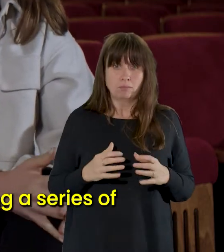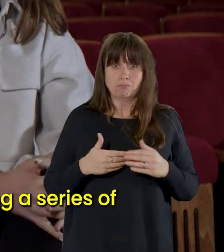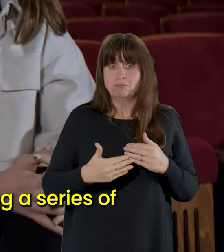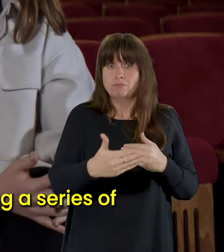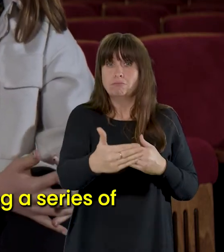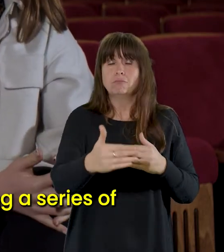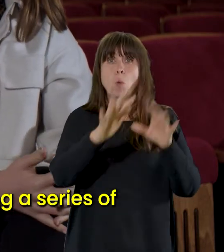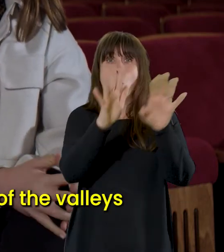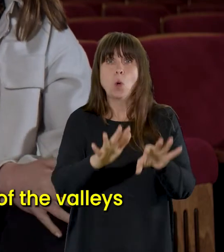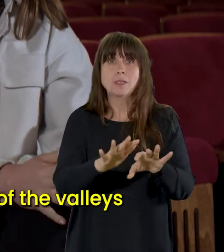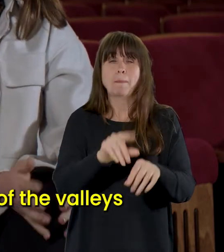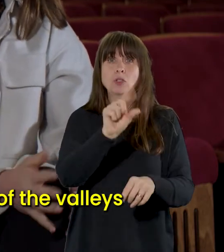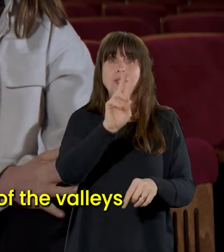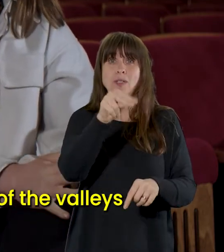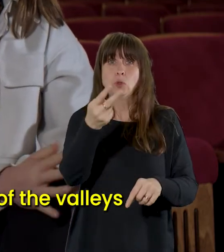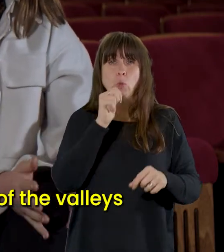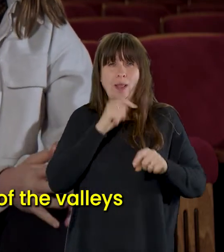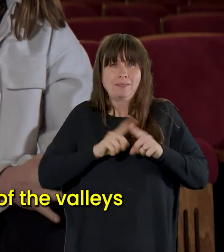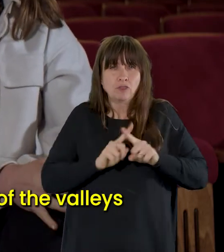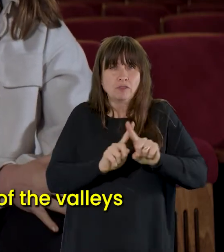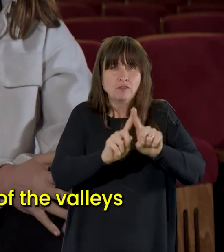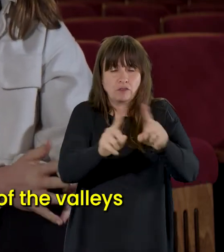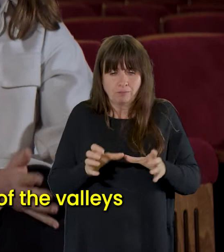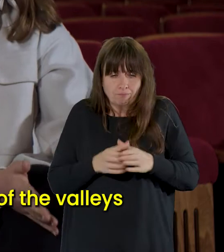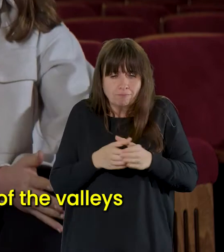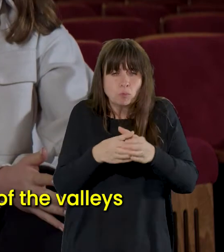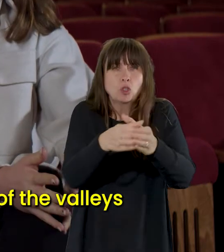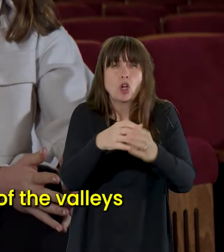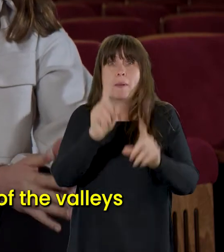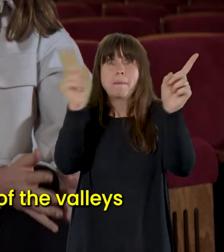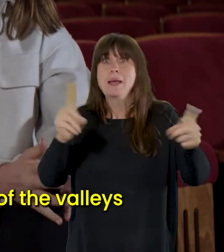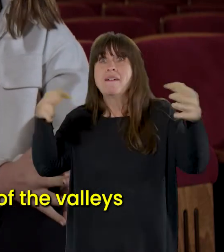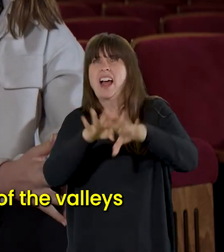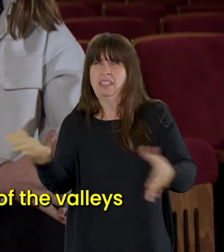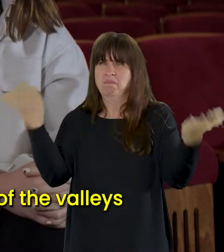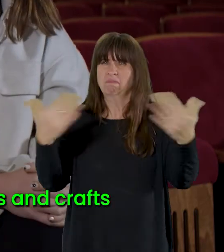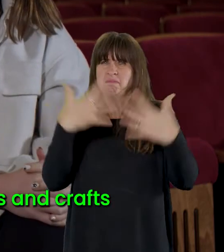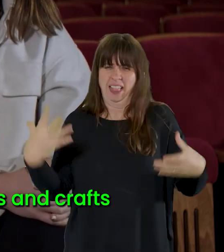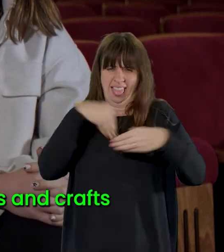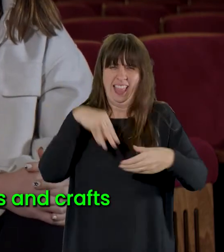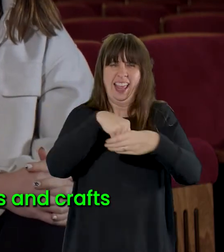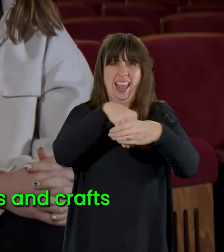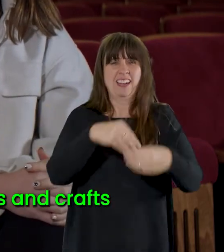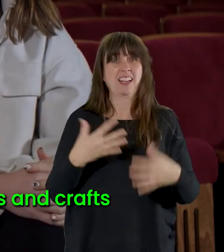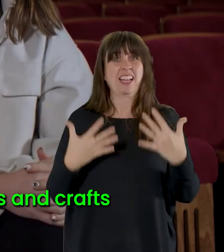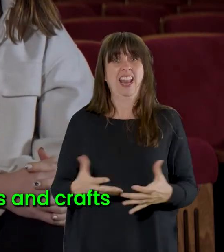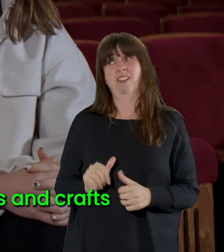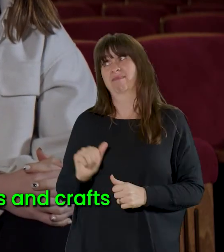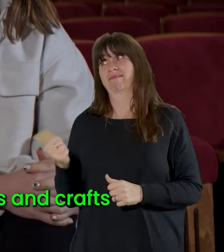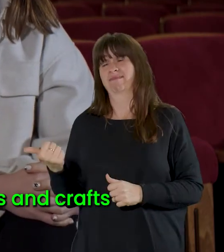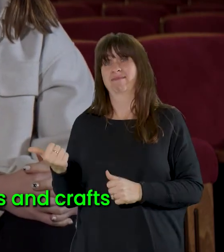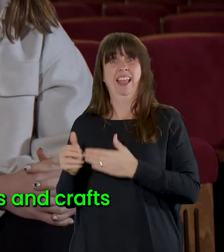running a series of workshops and offering different ways for you, the people of the valleys, to get involved. We're now going to hand you over